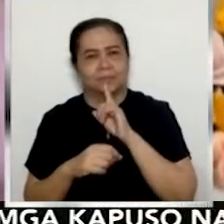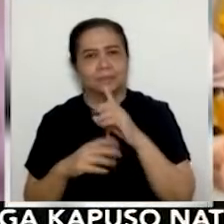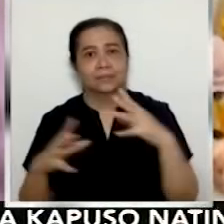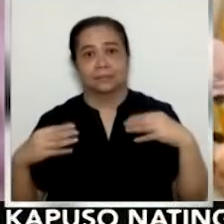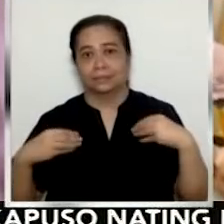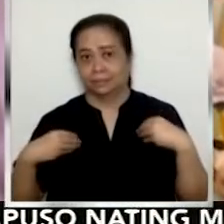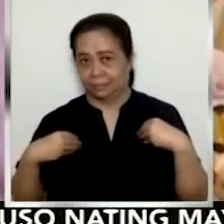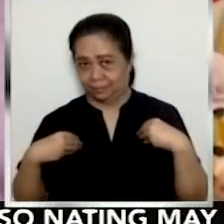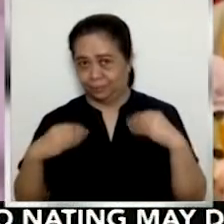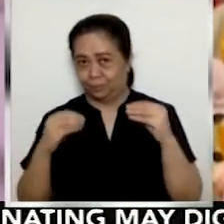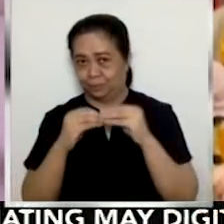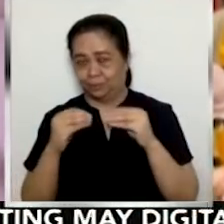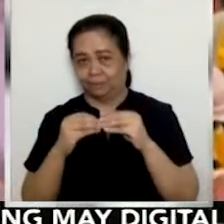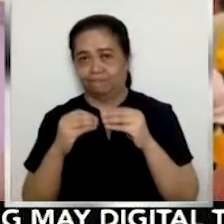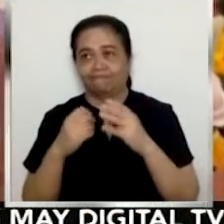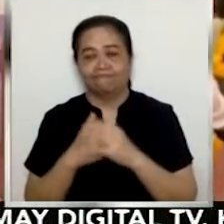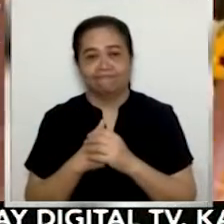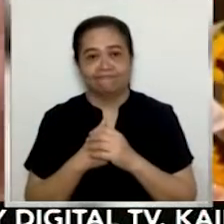more